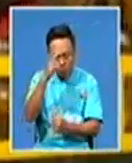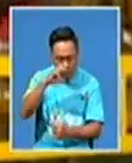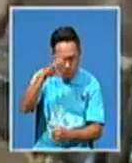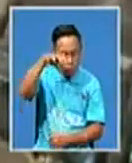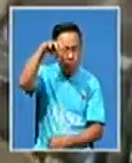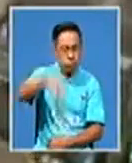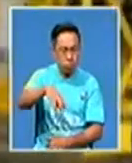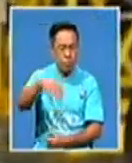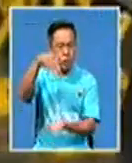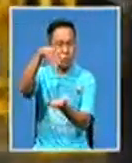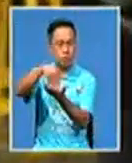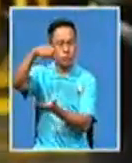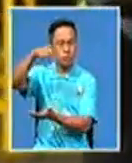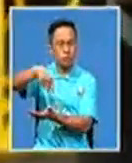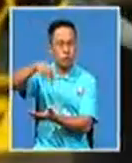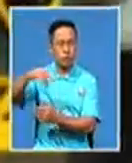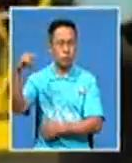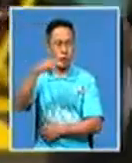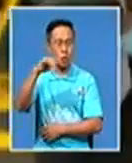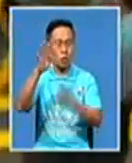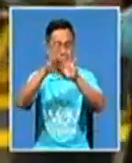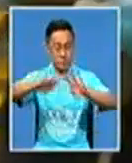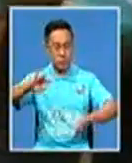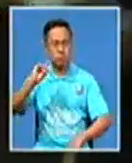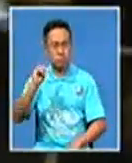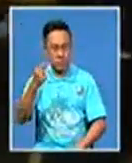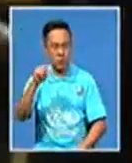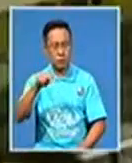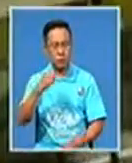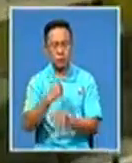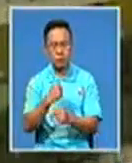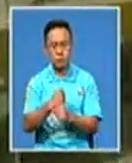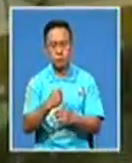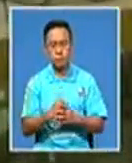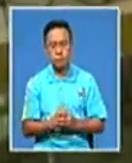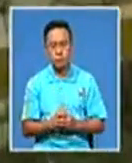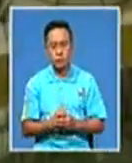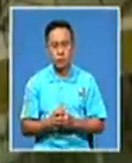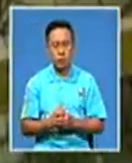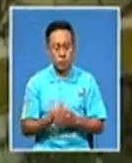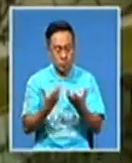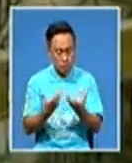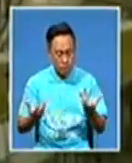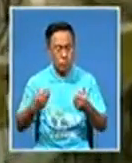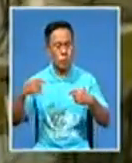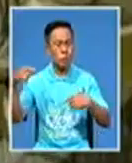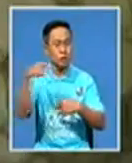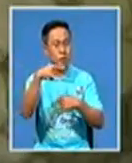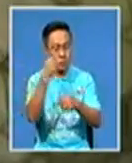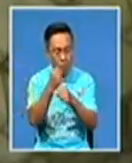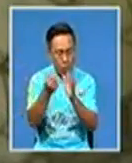ยู่ที่จะเป็นศูนย์ซ่อมอากาศยานของอาเซียนให้ได้แล้วก็จะมีการทำชิ้นส่วนอากาศยาน